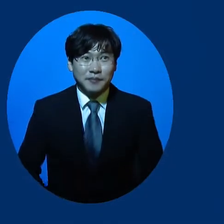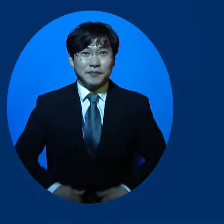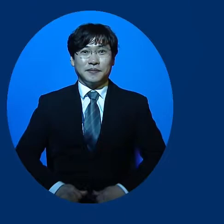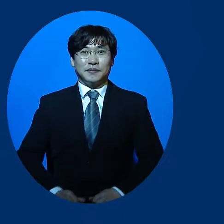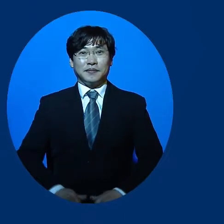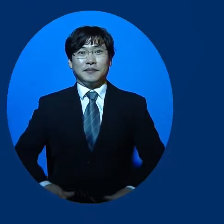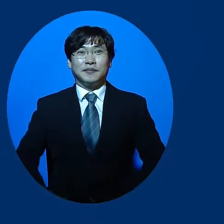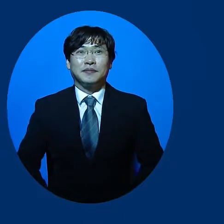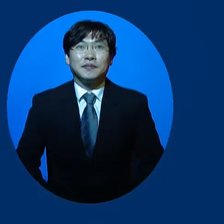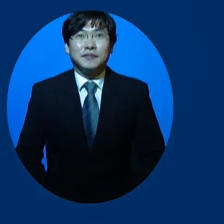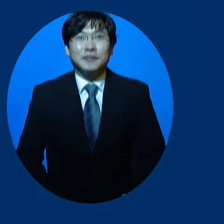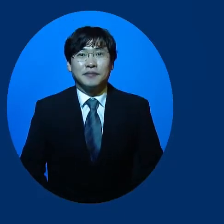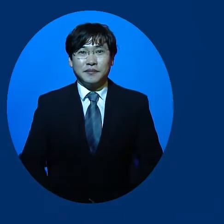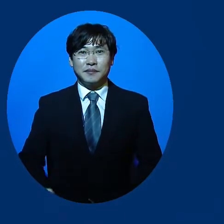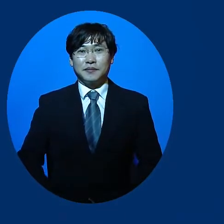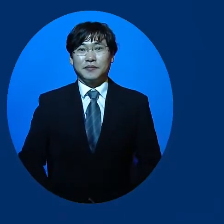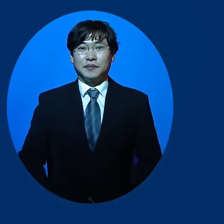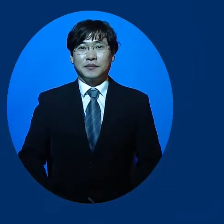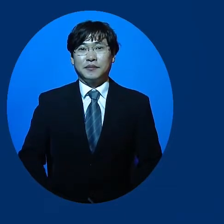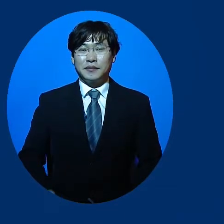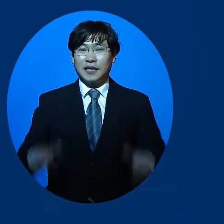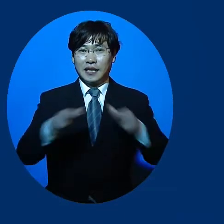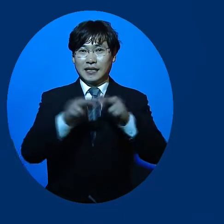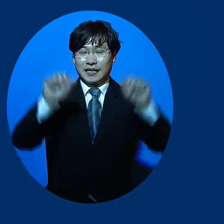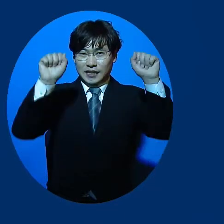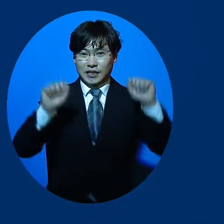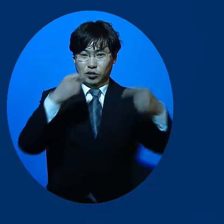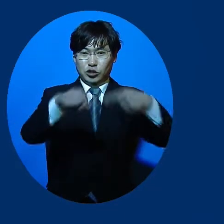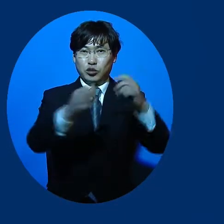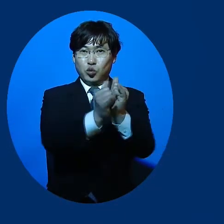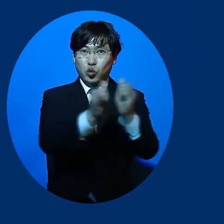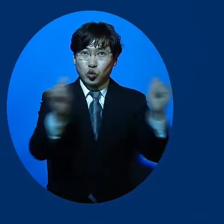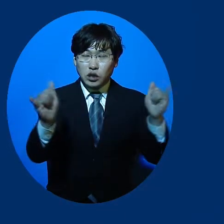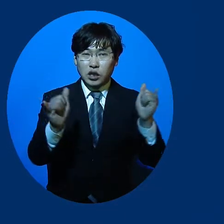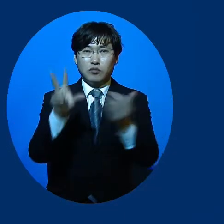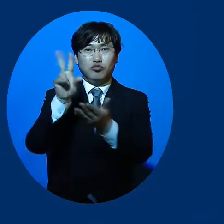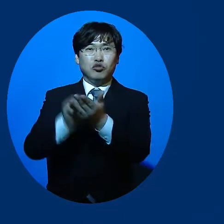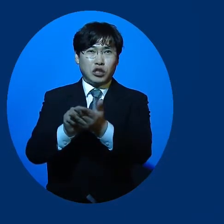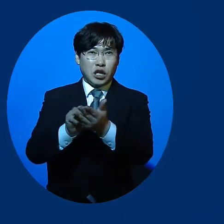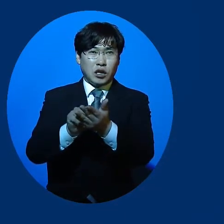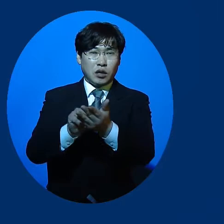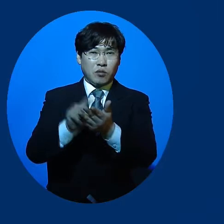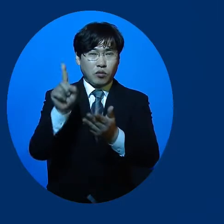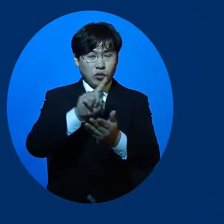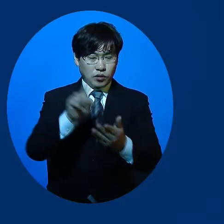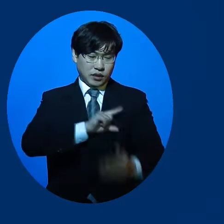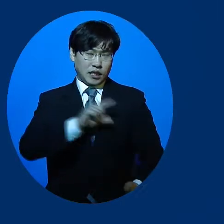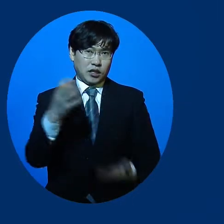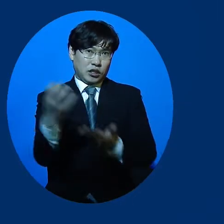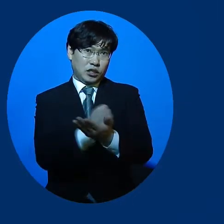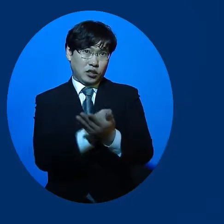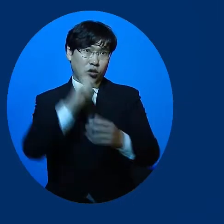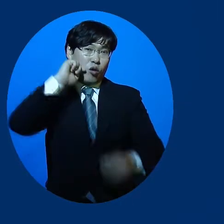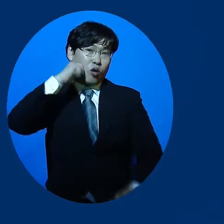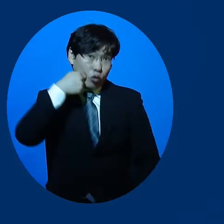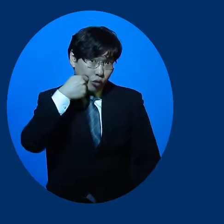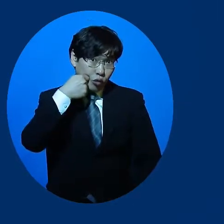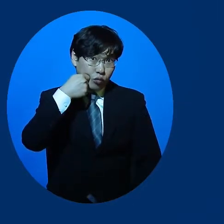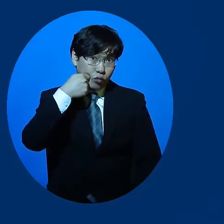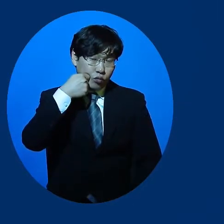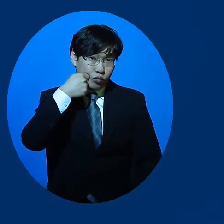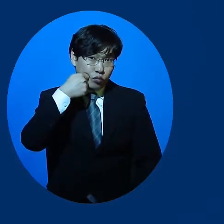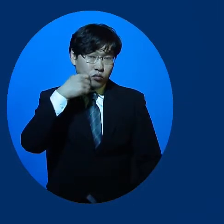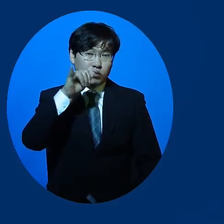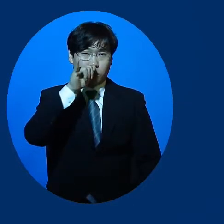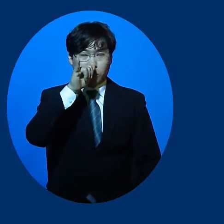장애인 생활체육의 지도자분들의 이 수적 열세의 절실한 부분, 또 이분들에 대한 문제점 또한